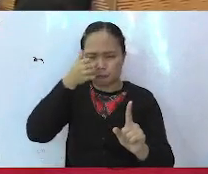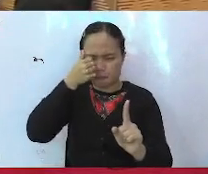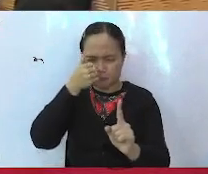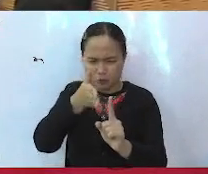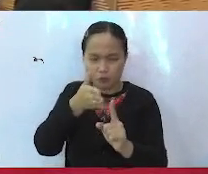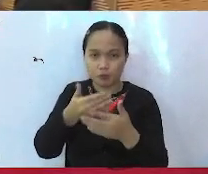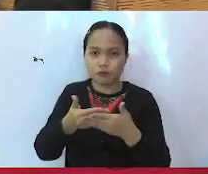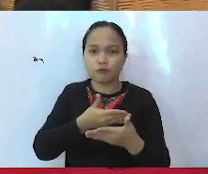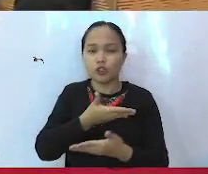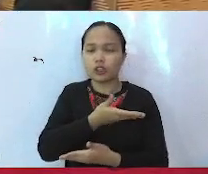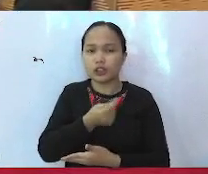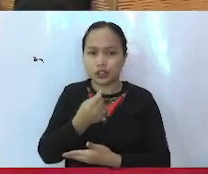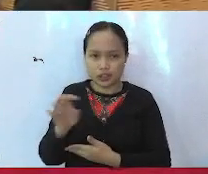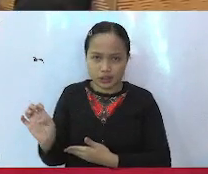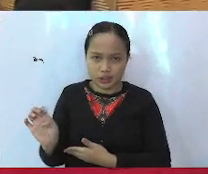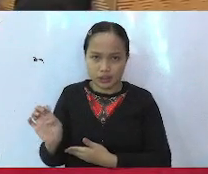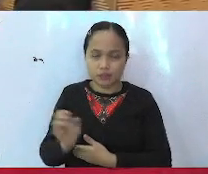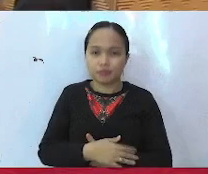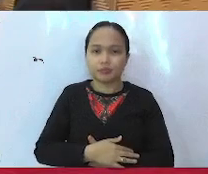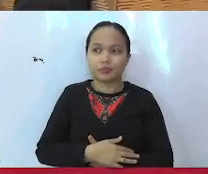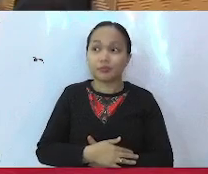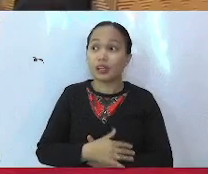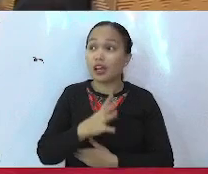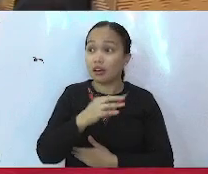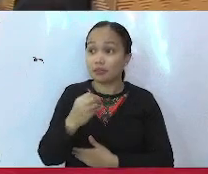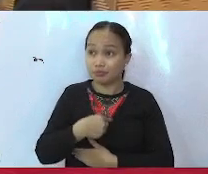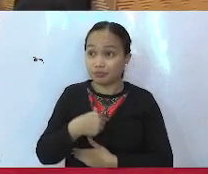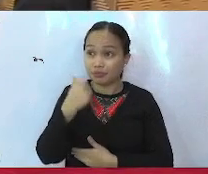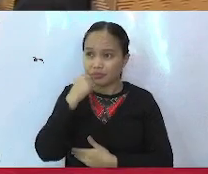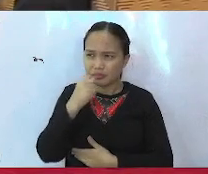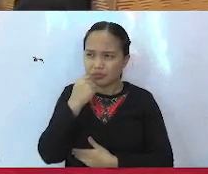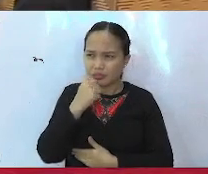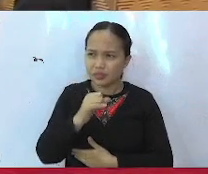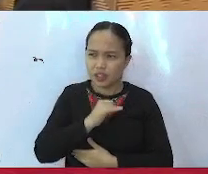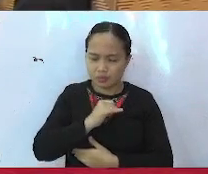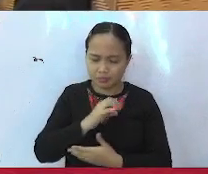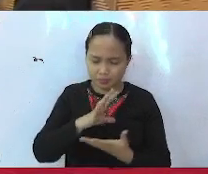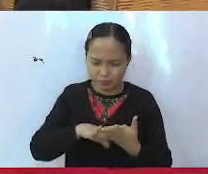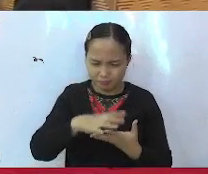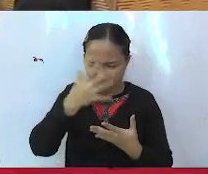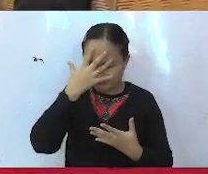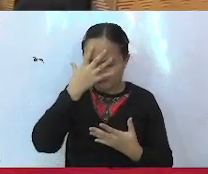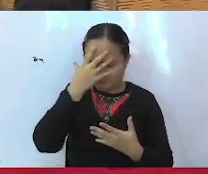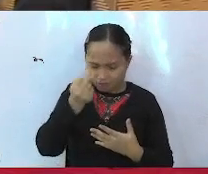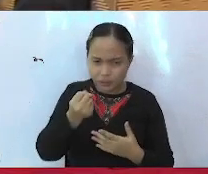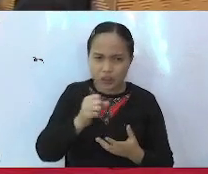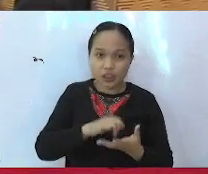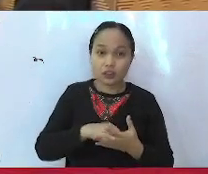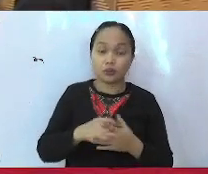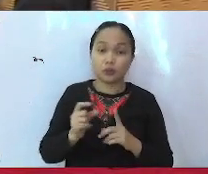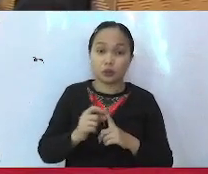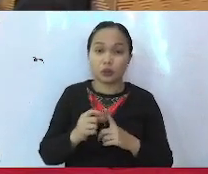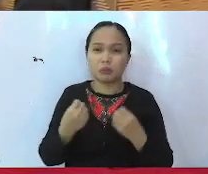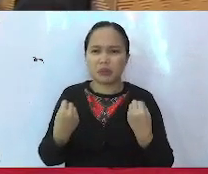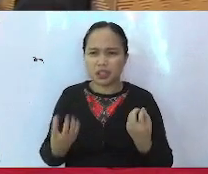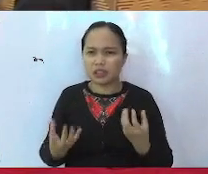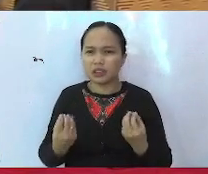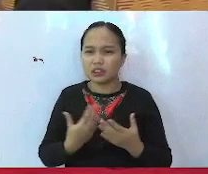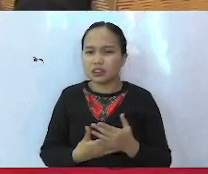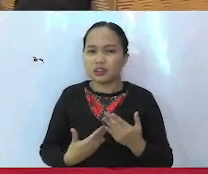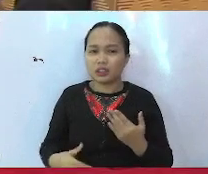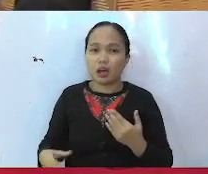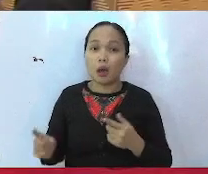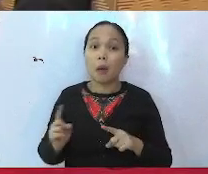thee. Kaya yan, isa yan sa mga kanina, ako pa pinapakinggan yan kanina, ako pa minimeditate yung phrase na yun. Marami silang sinabi na maganda,